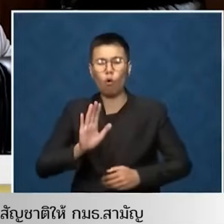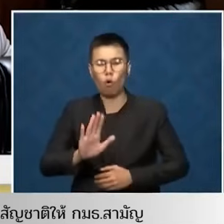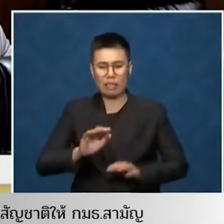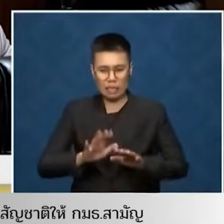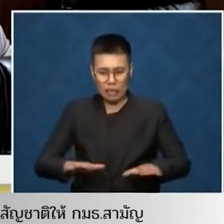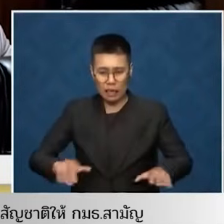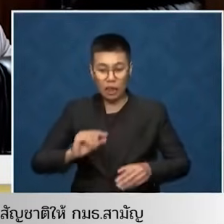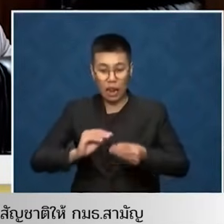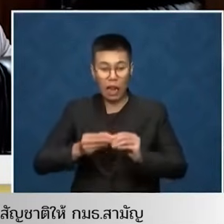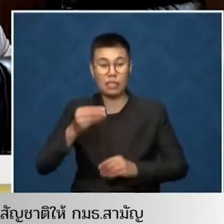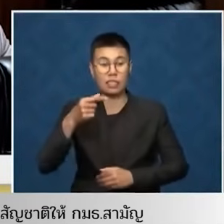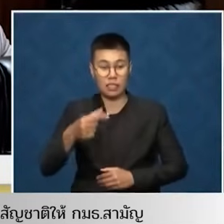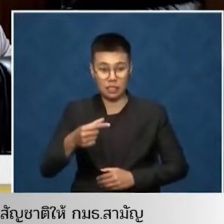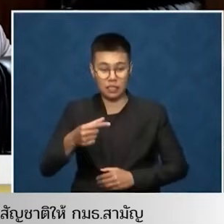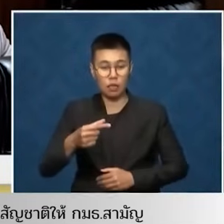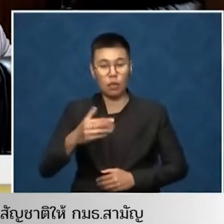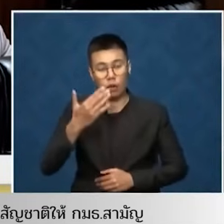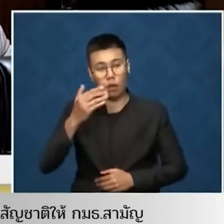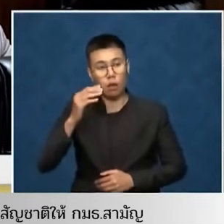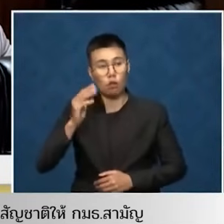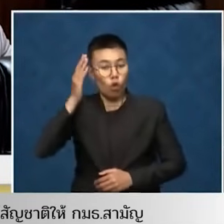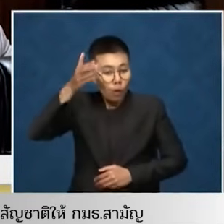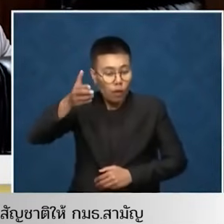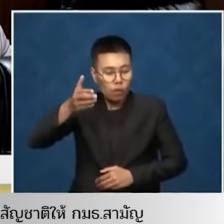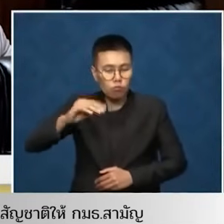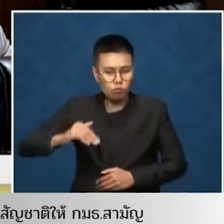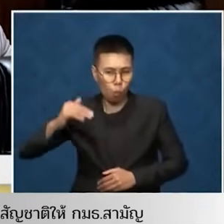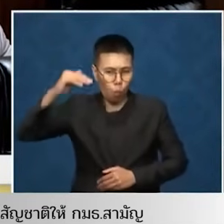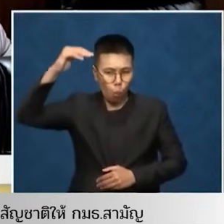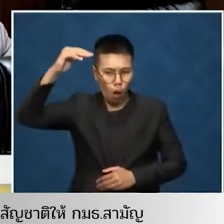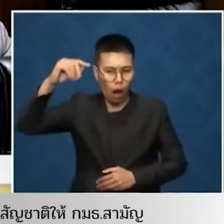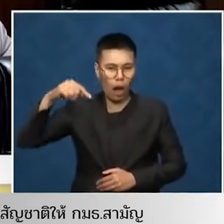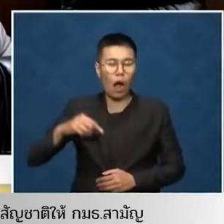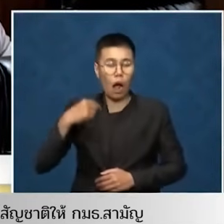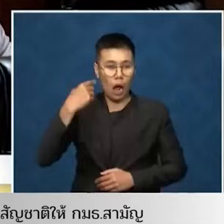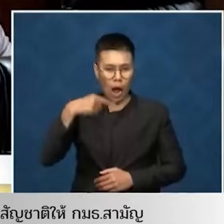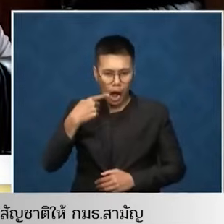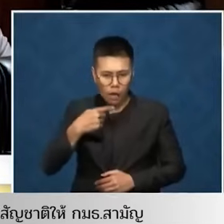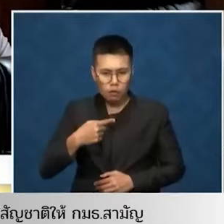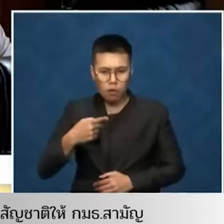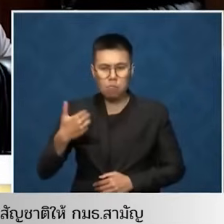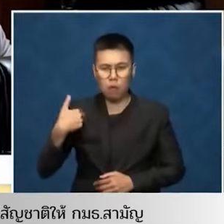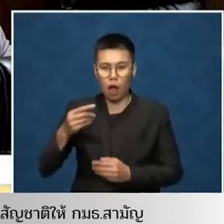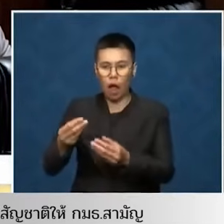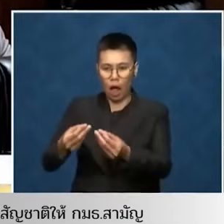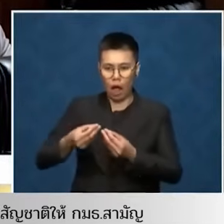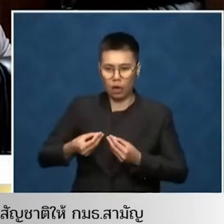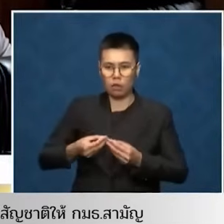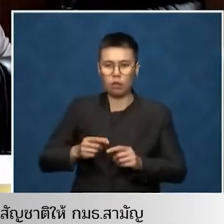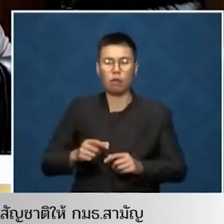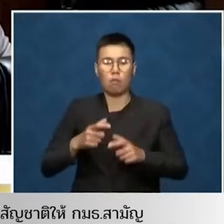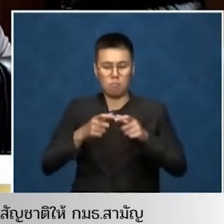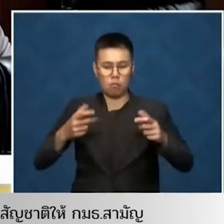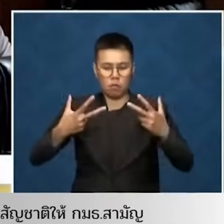านี้ดิฉันนึกภาพไม่ออกเลยว่าเมื่อเขาเติบโตขึ้นมาใครบ้างจะเดินมาถึงจุดที่จะได้รับสัญชาติอย่างถูกต้อง